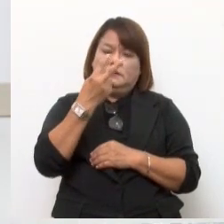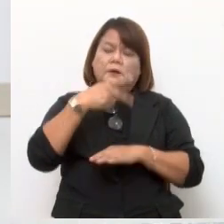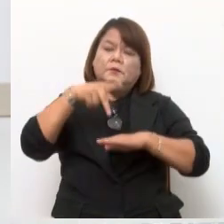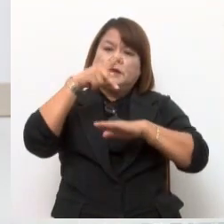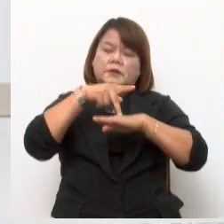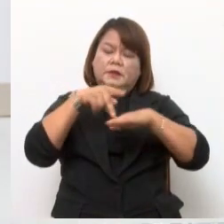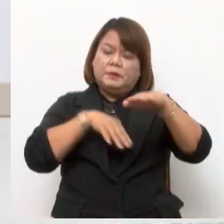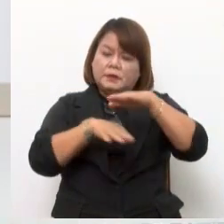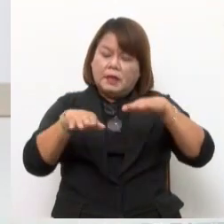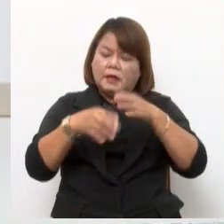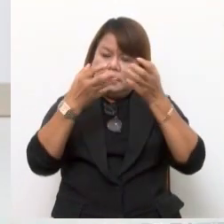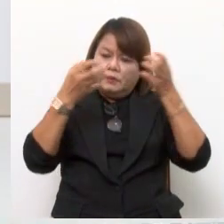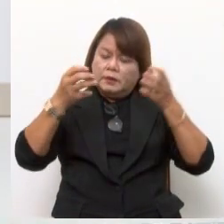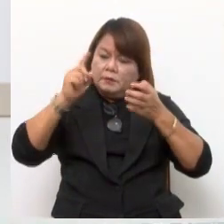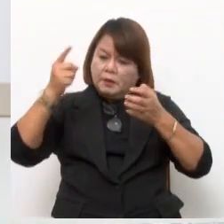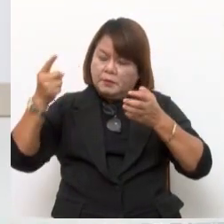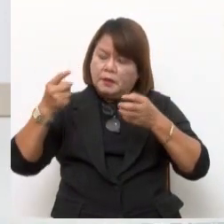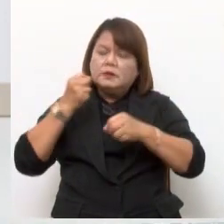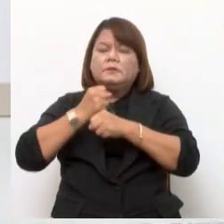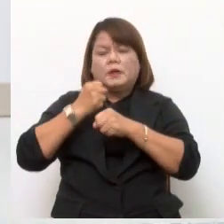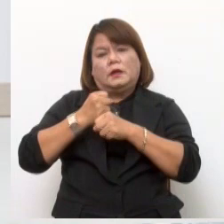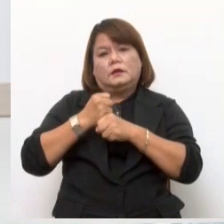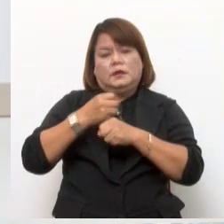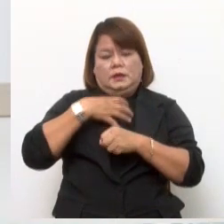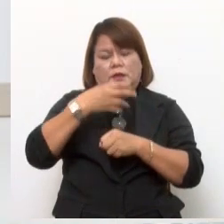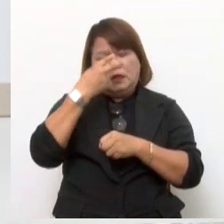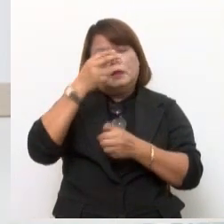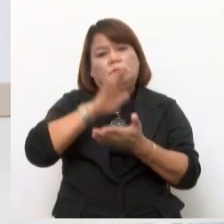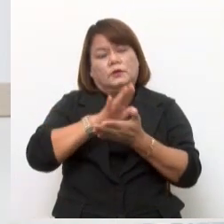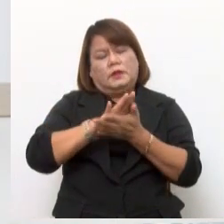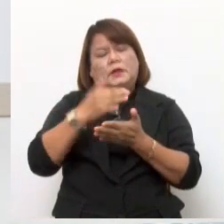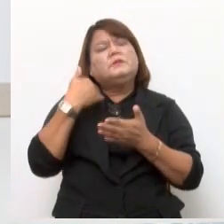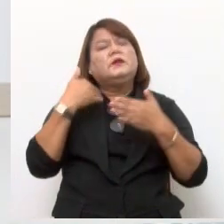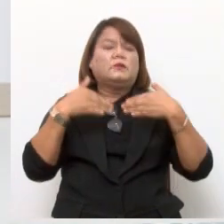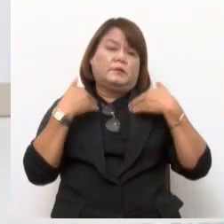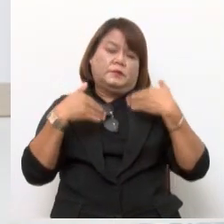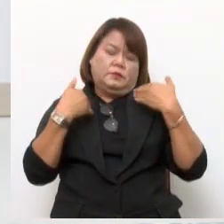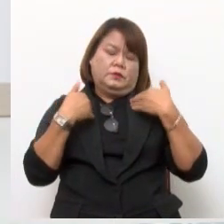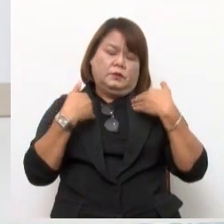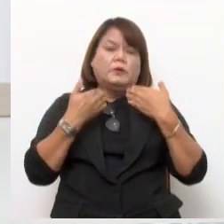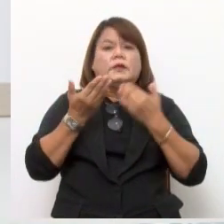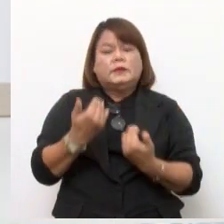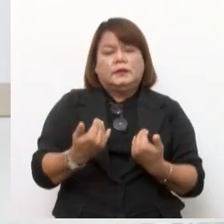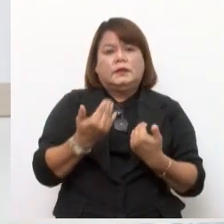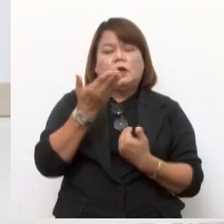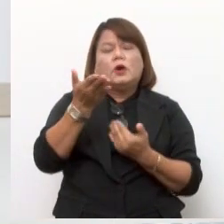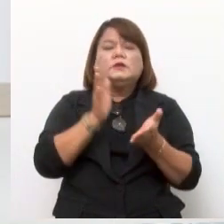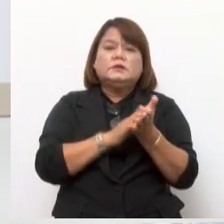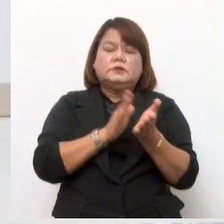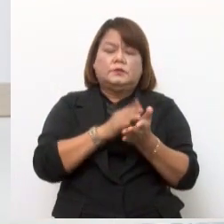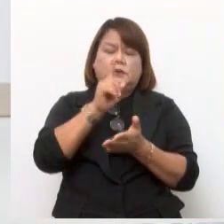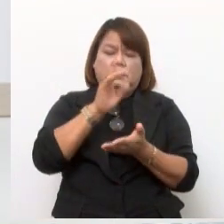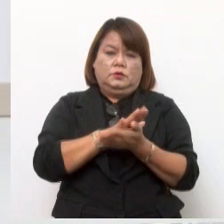ฐานนวัตกรรมขับเคลื่อนเราอยากเห็นโรงเรียนแห่งความสุขแต่วันนี้ก็ขอชื่นชมอีกหนึ่งโรงเรียน